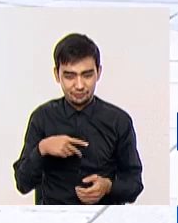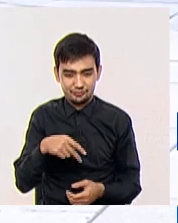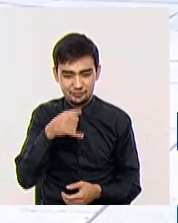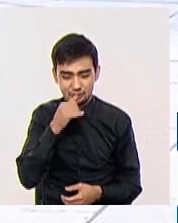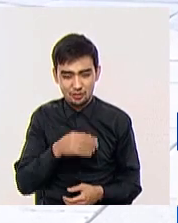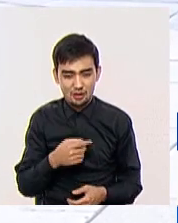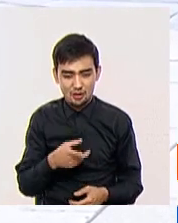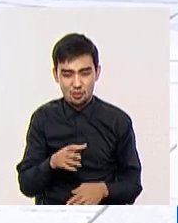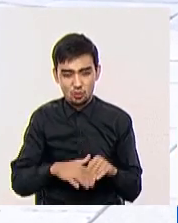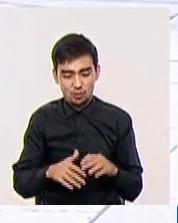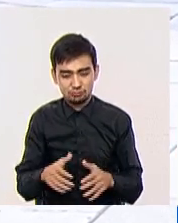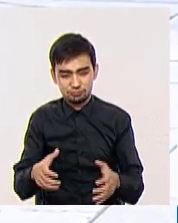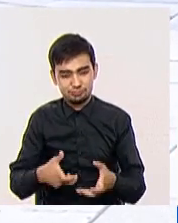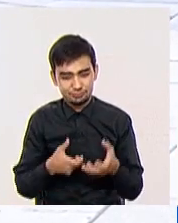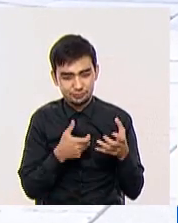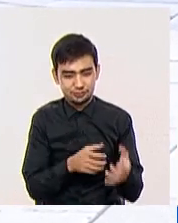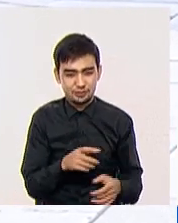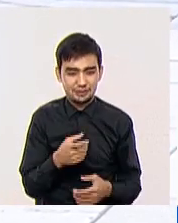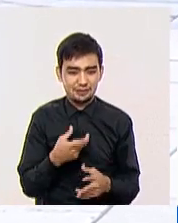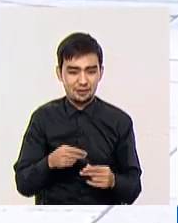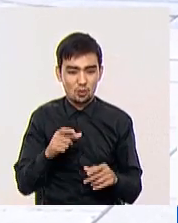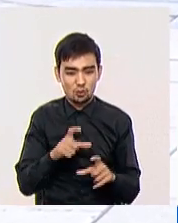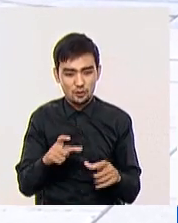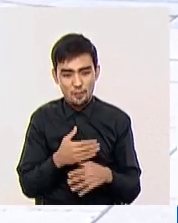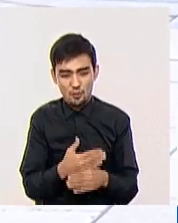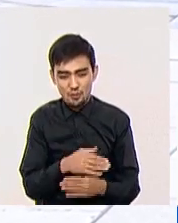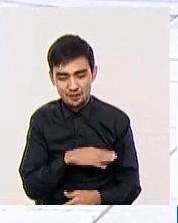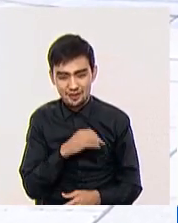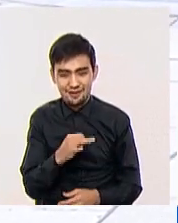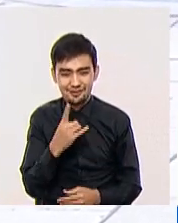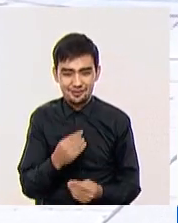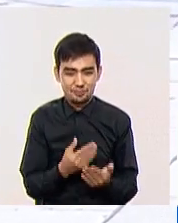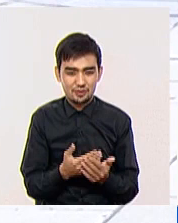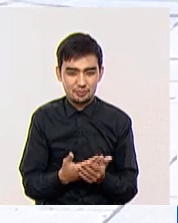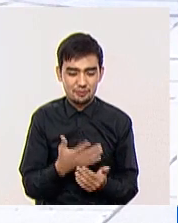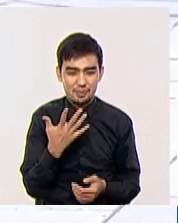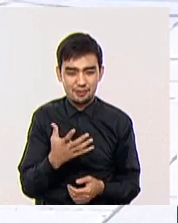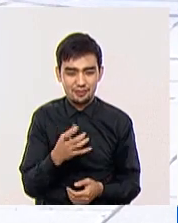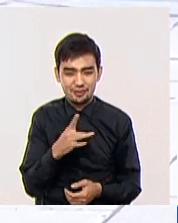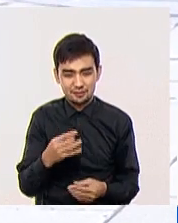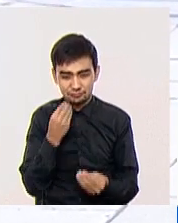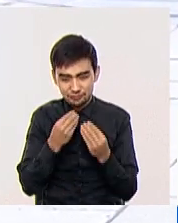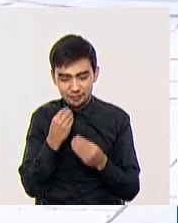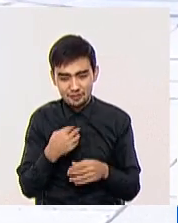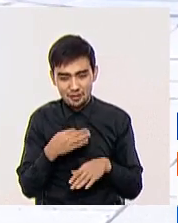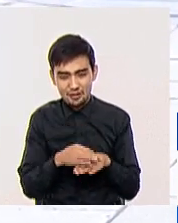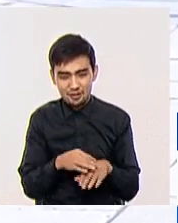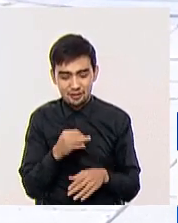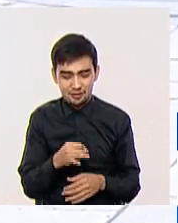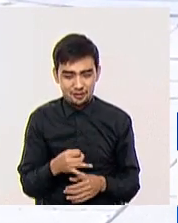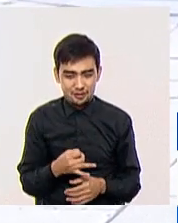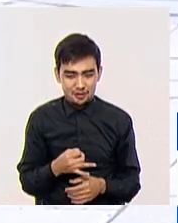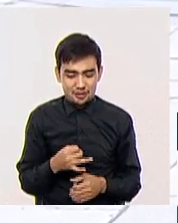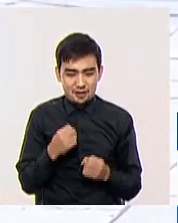Их на руках заносят, где-то там люди помогают. Но вы представляете, в день, если там у тебя пятиразовое питание, а пищевой блок